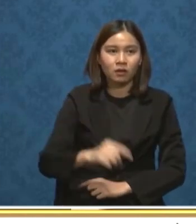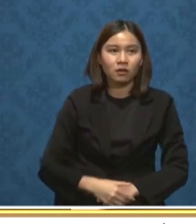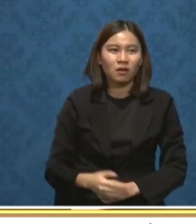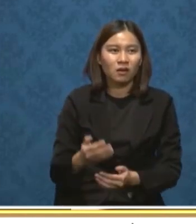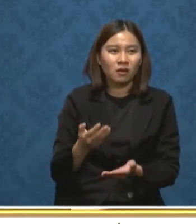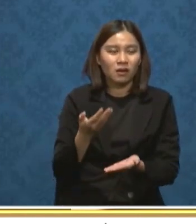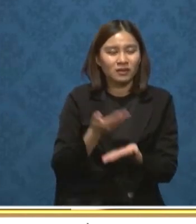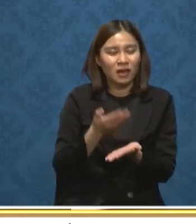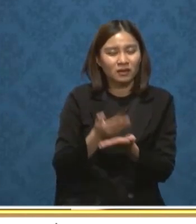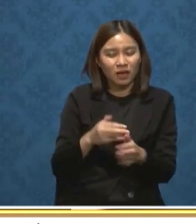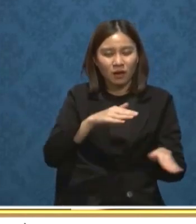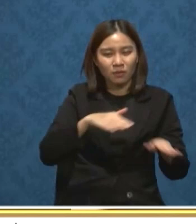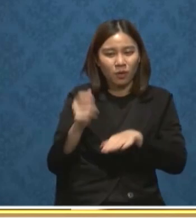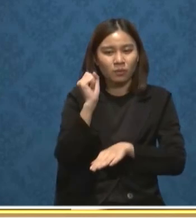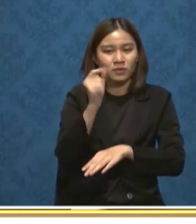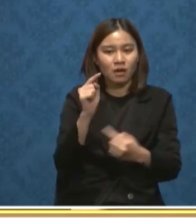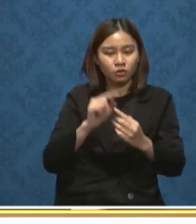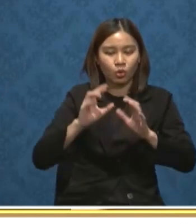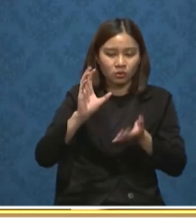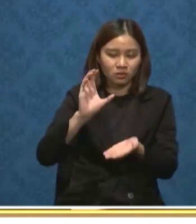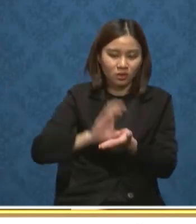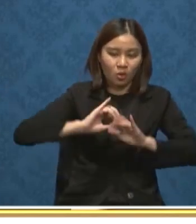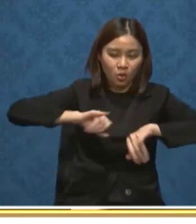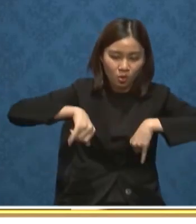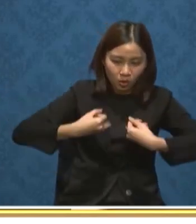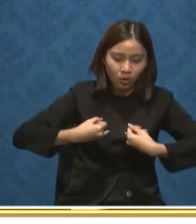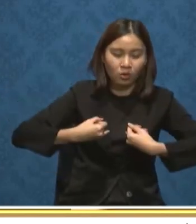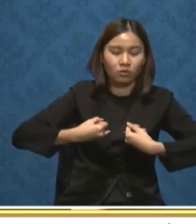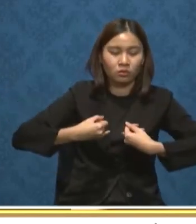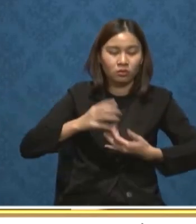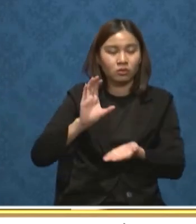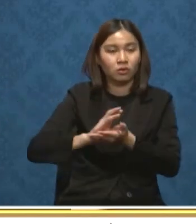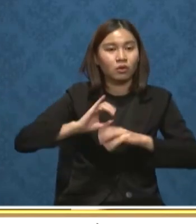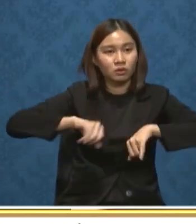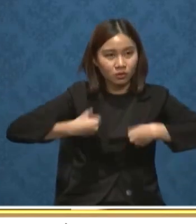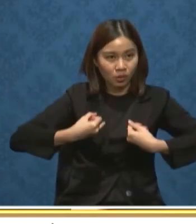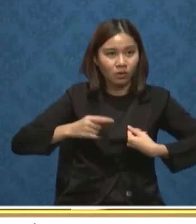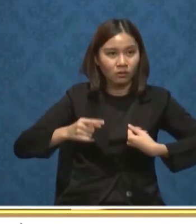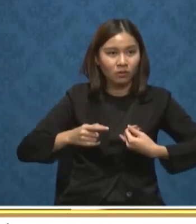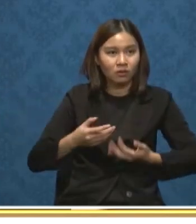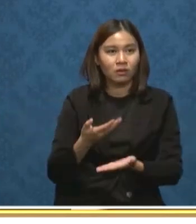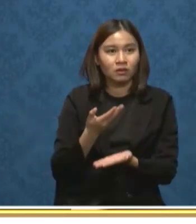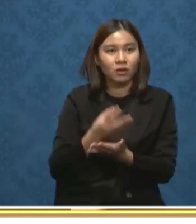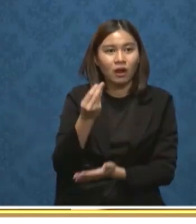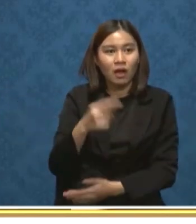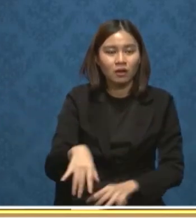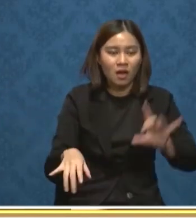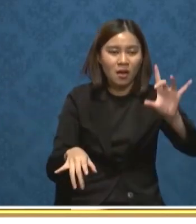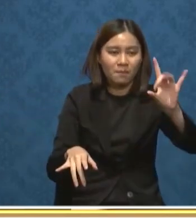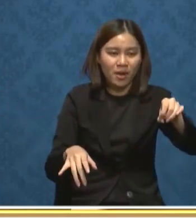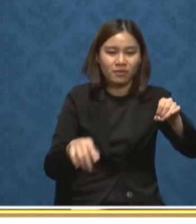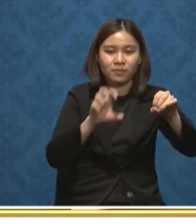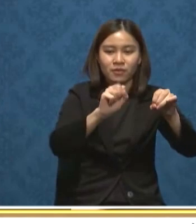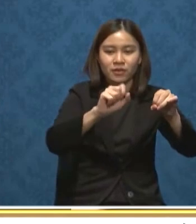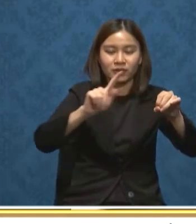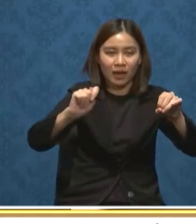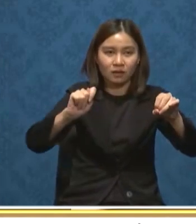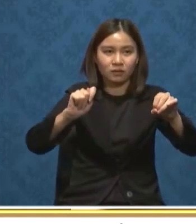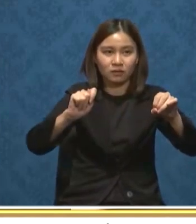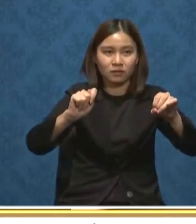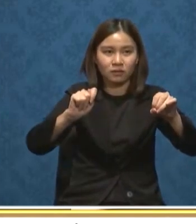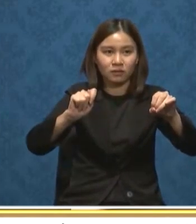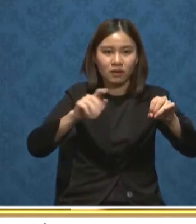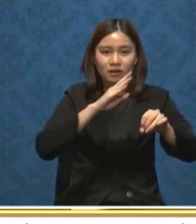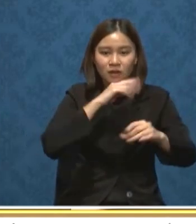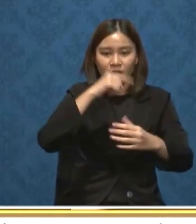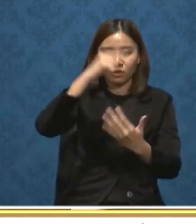ค่าพรอมจ่ายที่ต้จ่ายให้กับในทุนเสือนอนกินนวยนั 80 สนใถ้